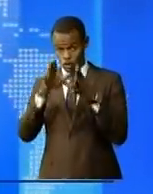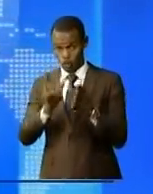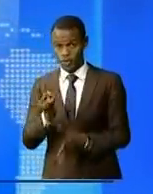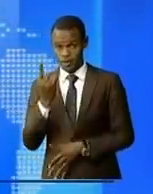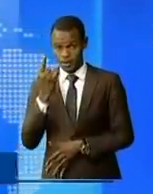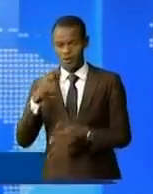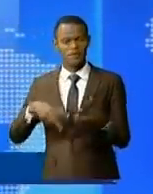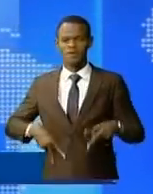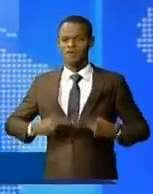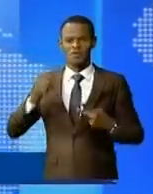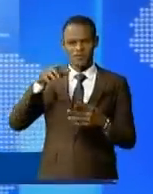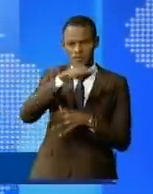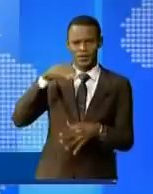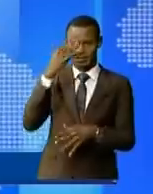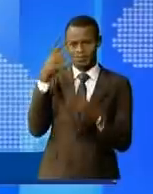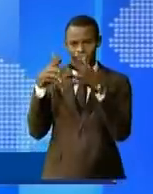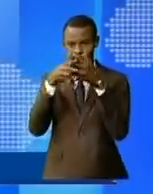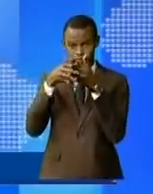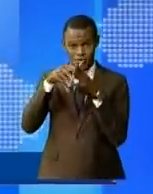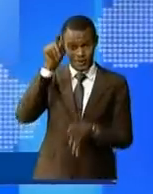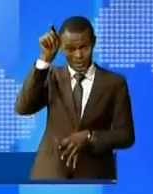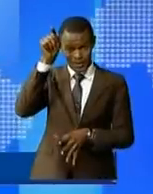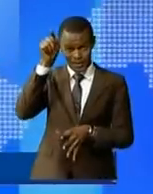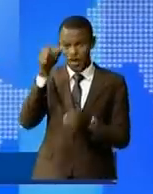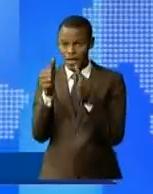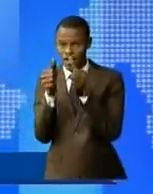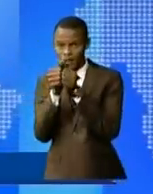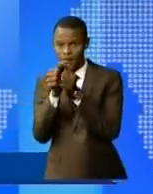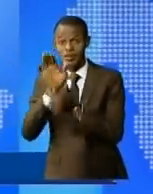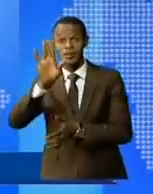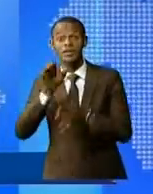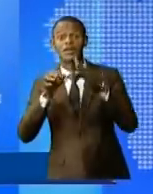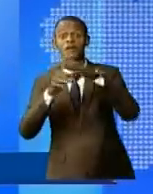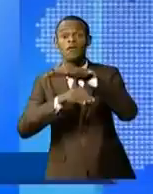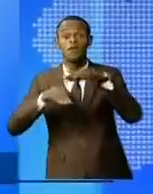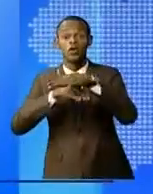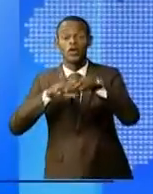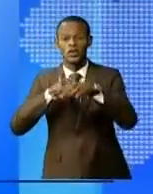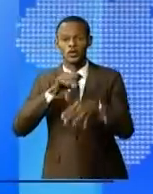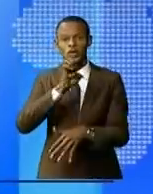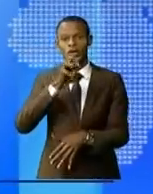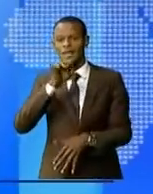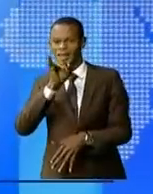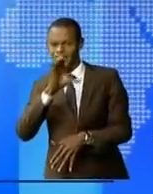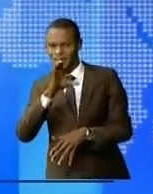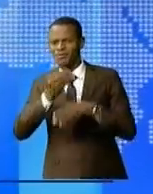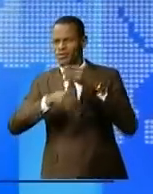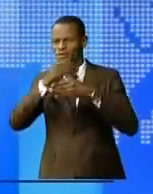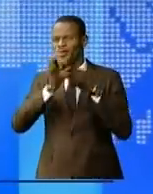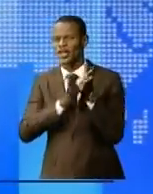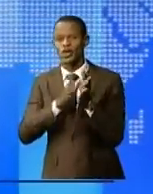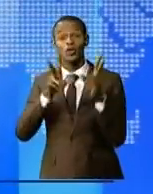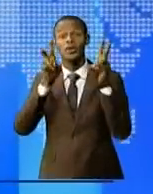vivant aux États-Unis à travers sa fondation Rick Mukadi. C'est le seul titre de ce journal que nous avons le